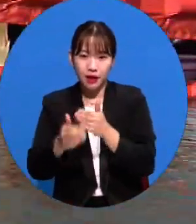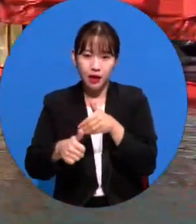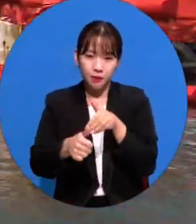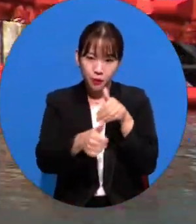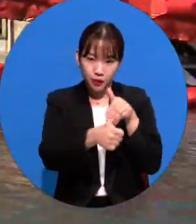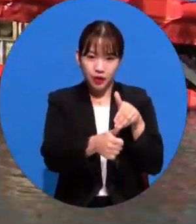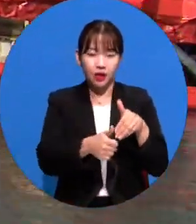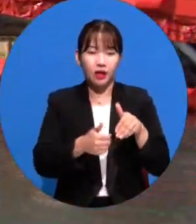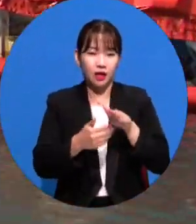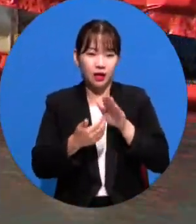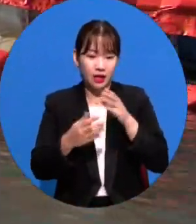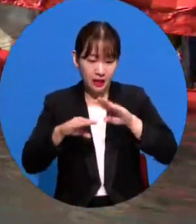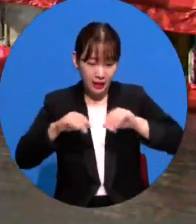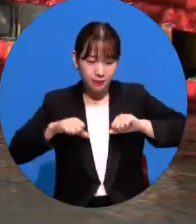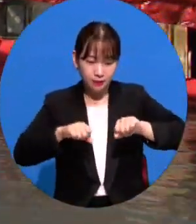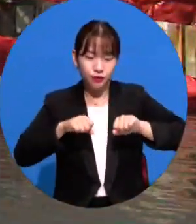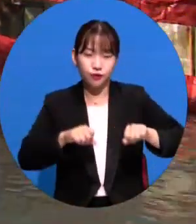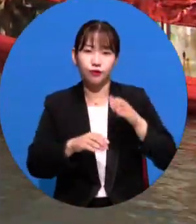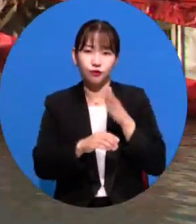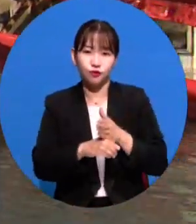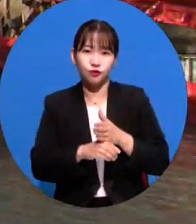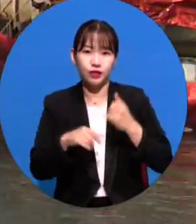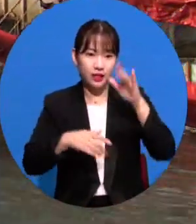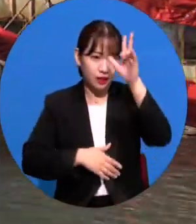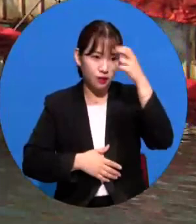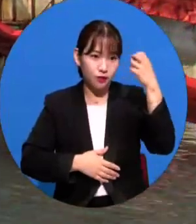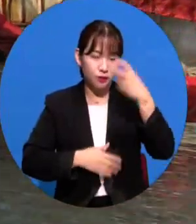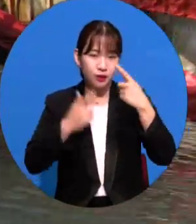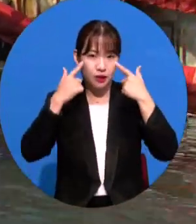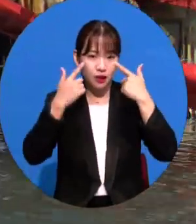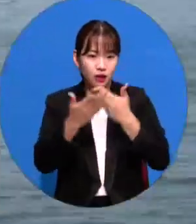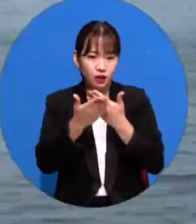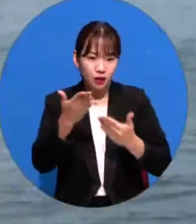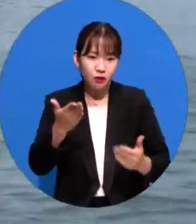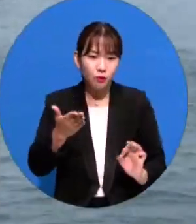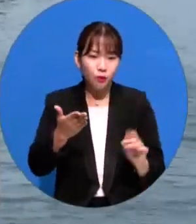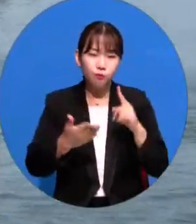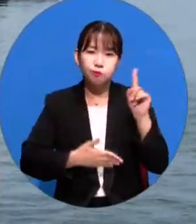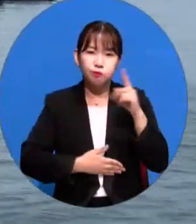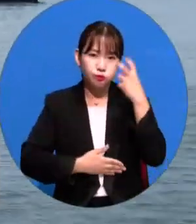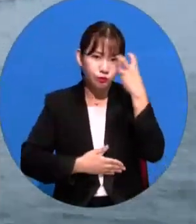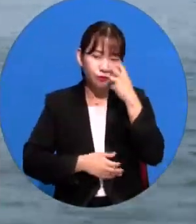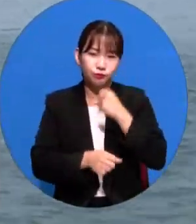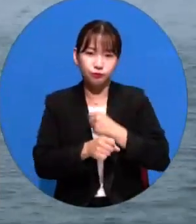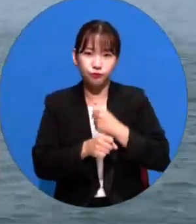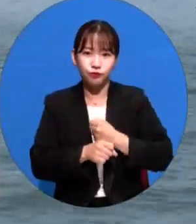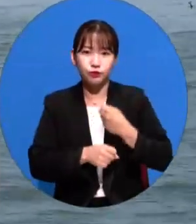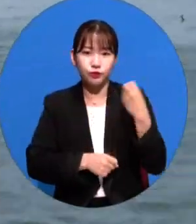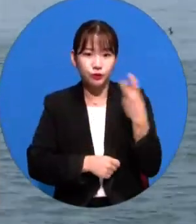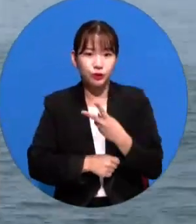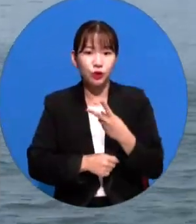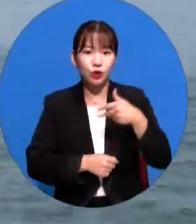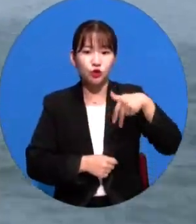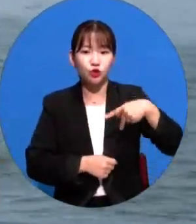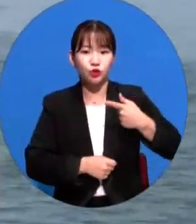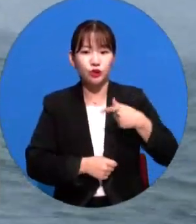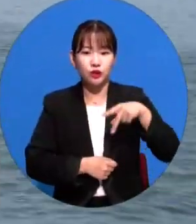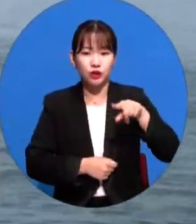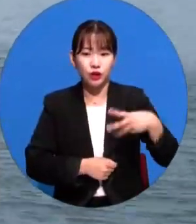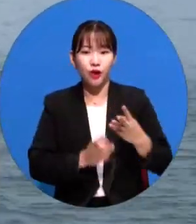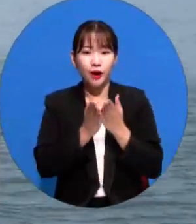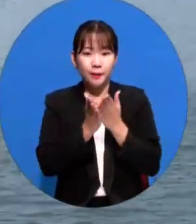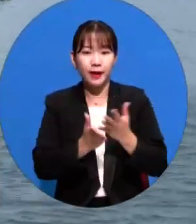방제 작업을 진행하고 있습니다. 해경은 또 정확한 기름 유출 경위를 조사하는 한편 준설선